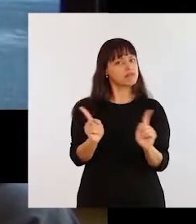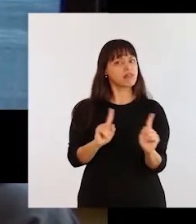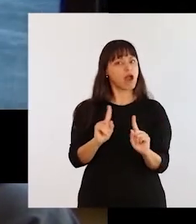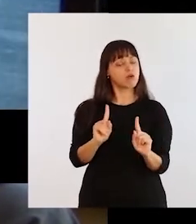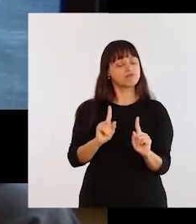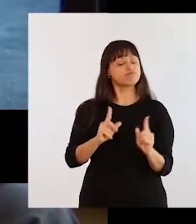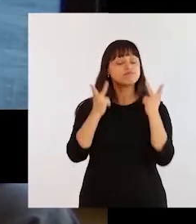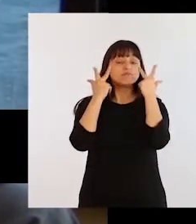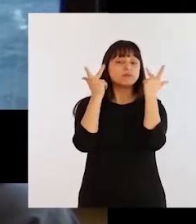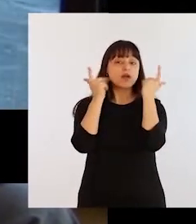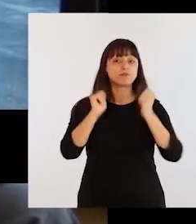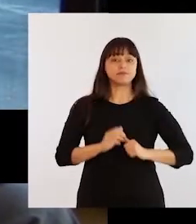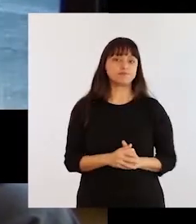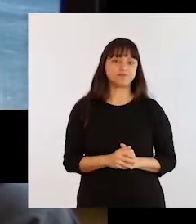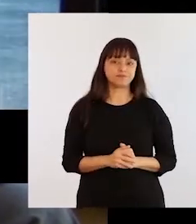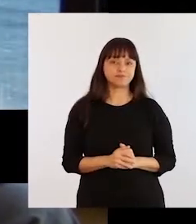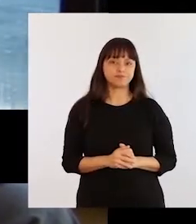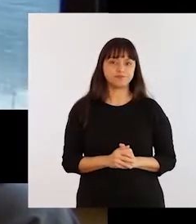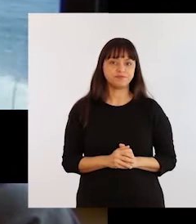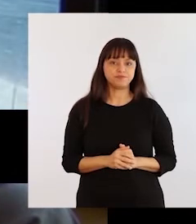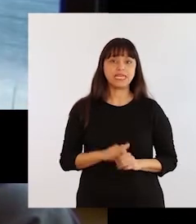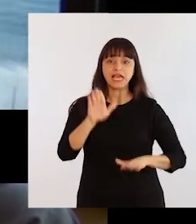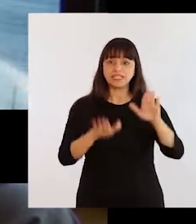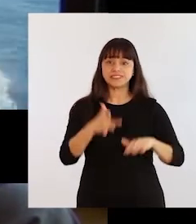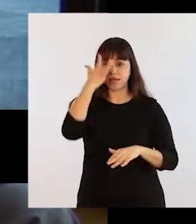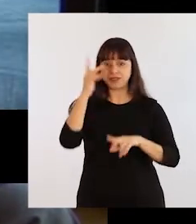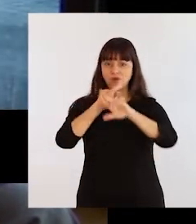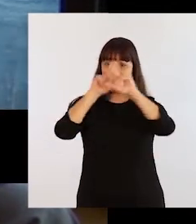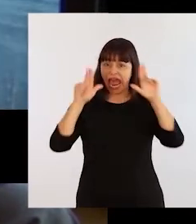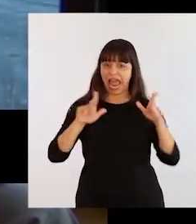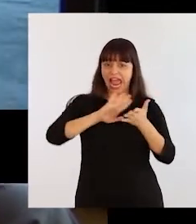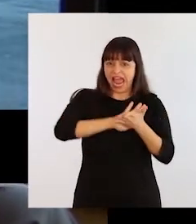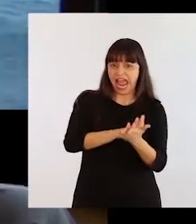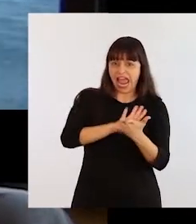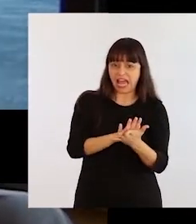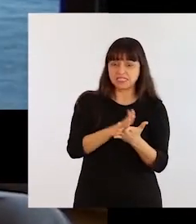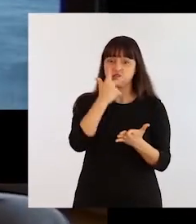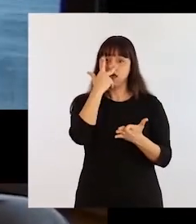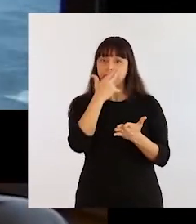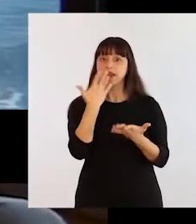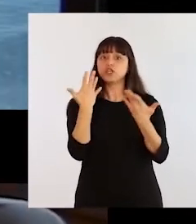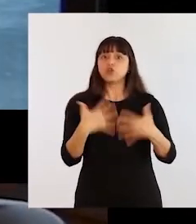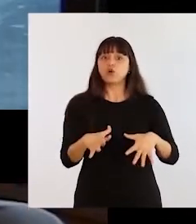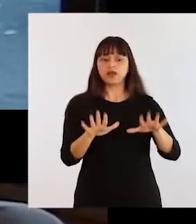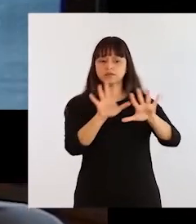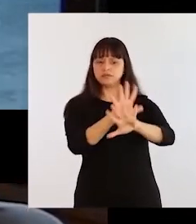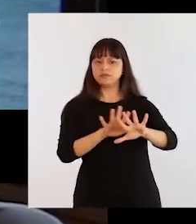la fréquenter, etc. Et le raciste, c'est celui qui